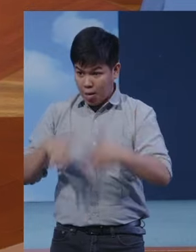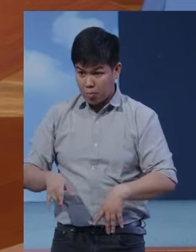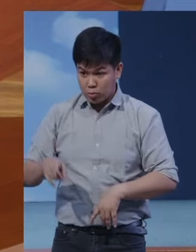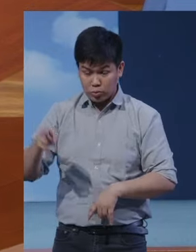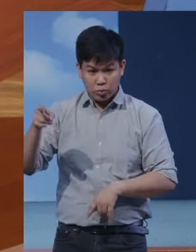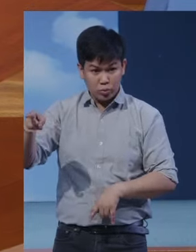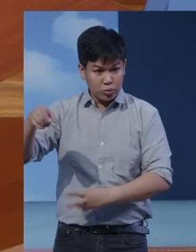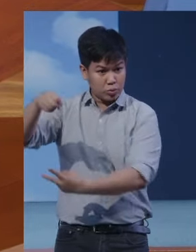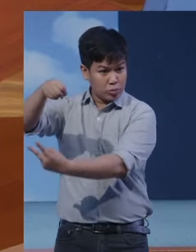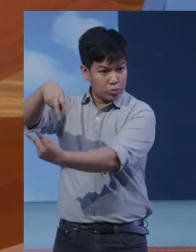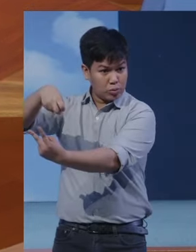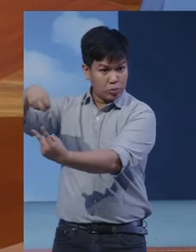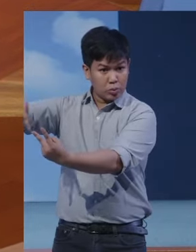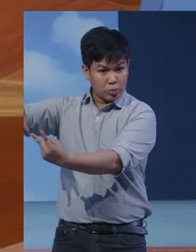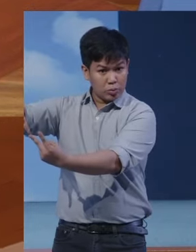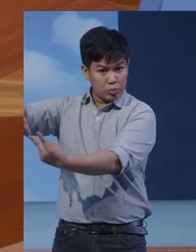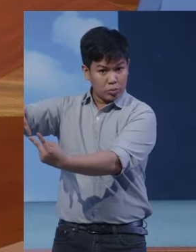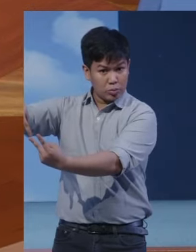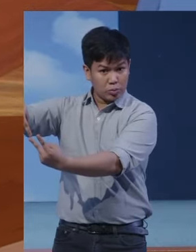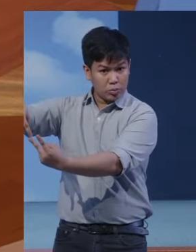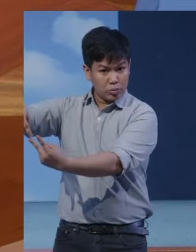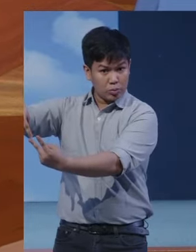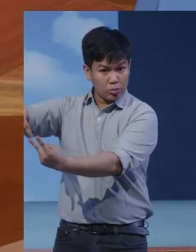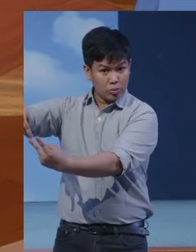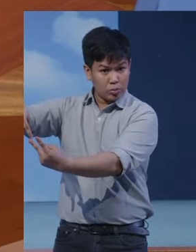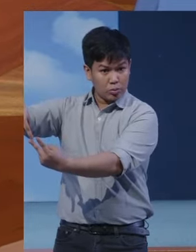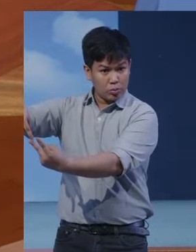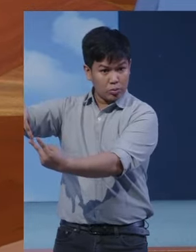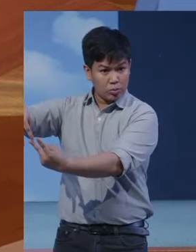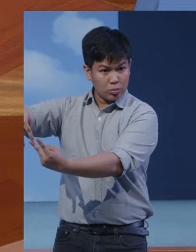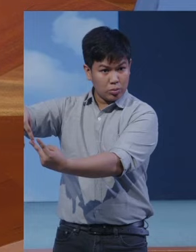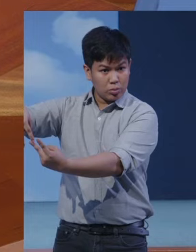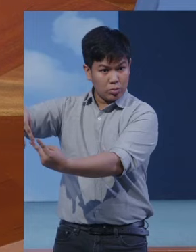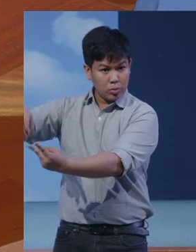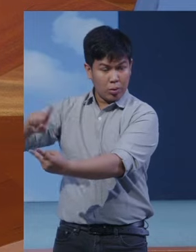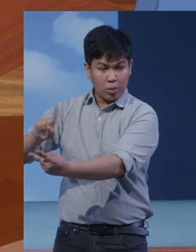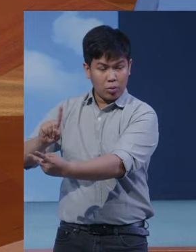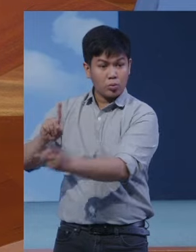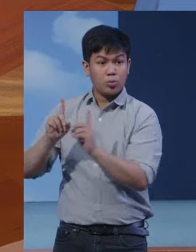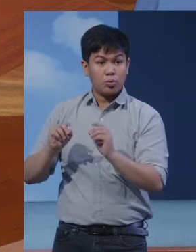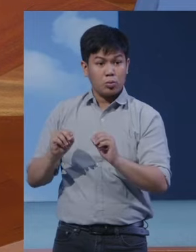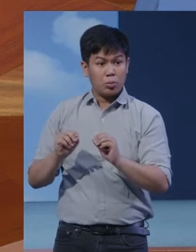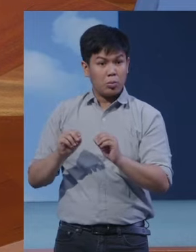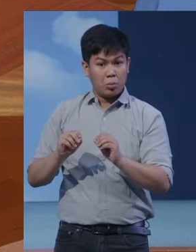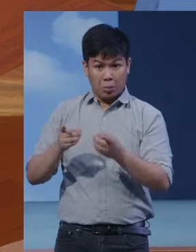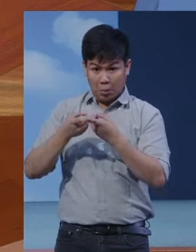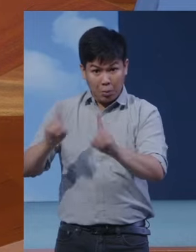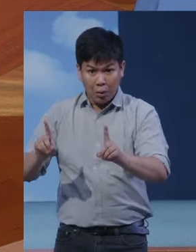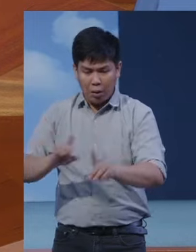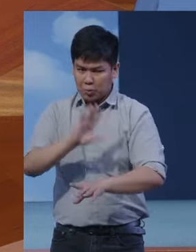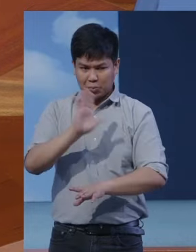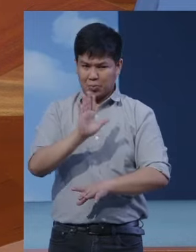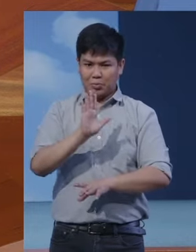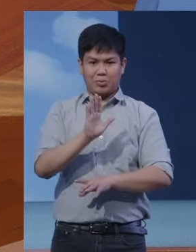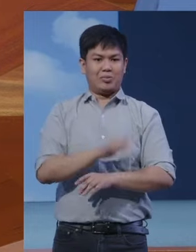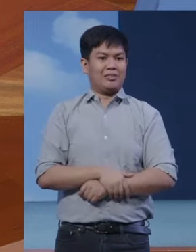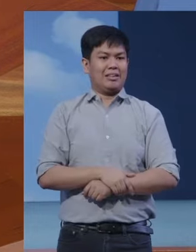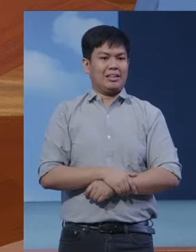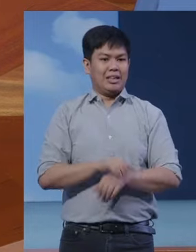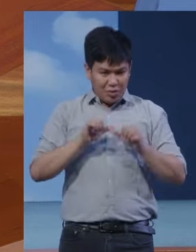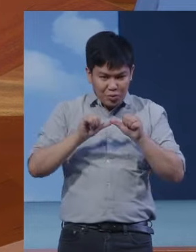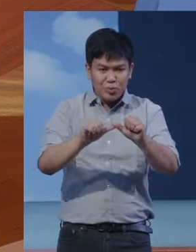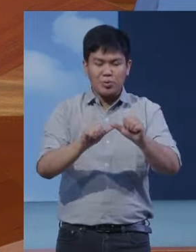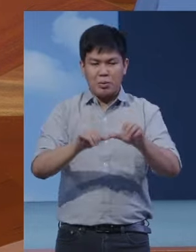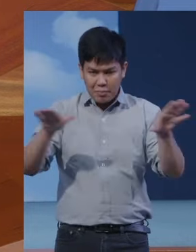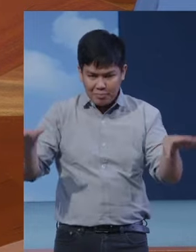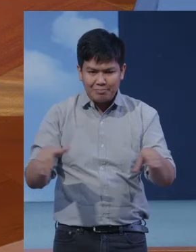hindi wife Who is an unbeliever and she consents to live with him He should not divorce her Ano ang rule stay